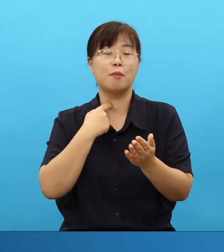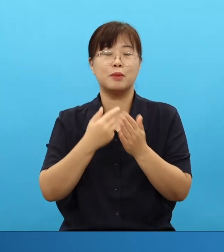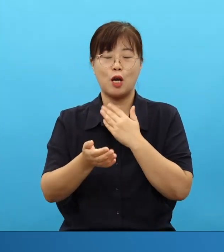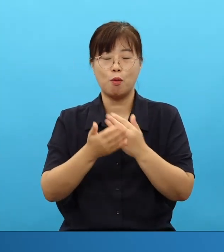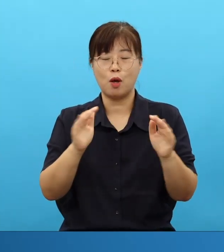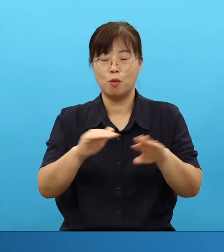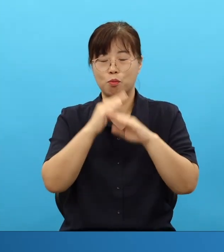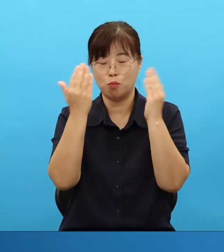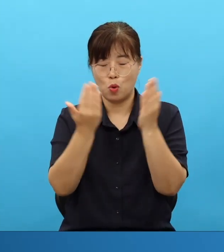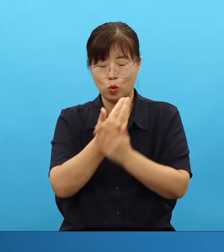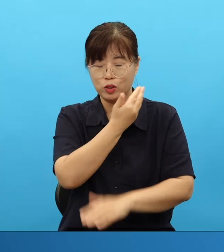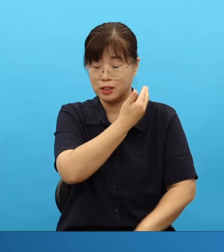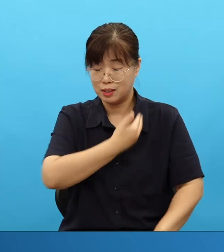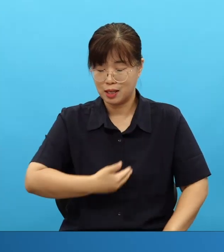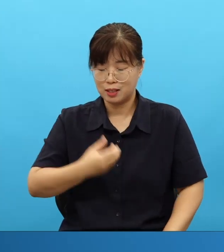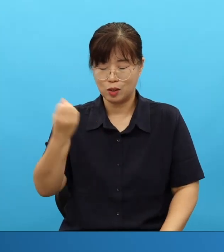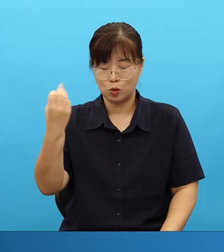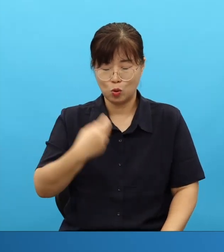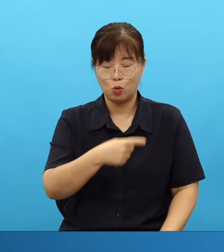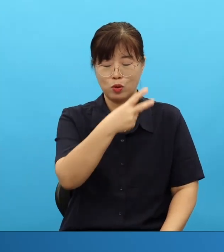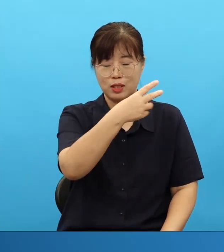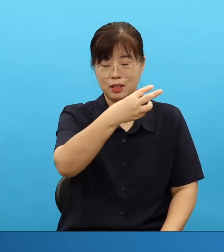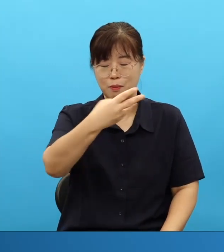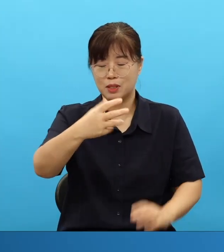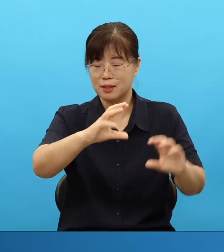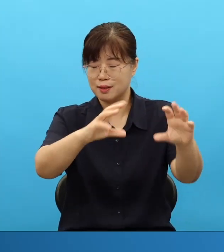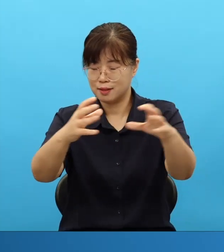2 3 7 나라와 5천 종족